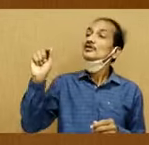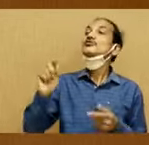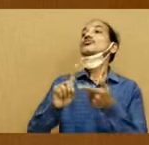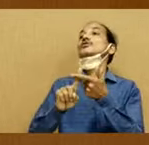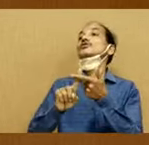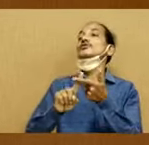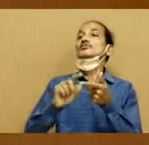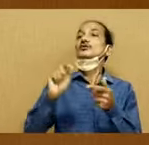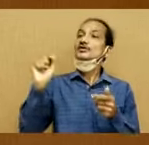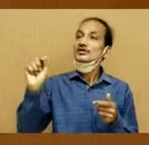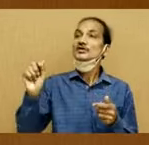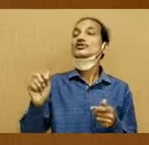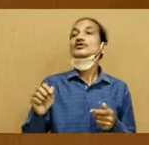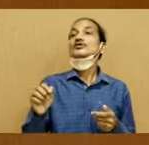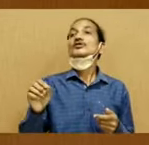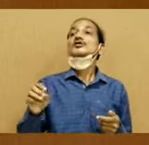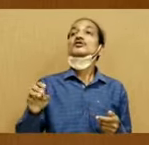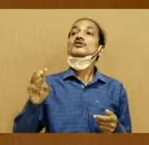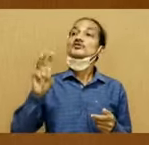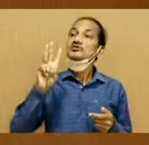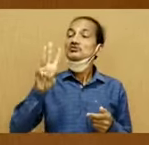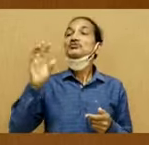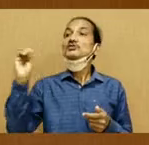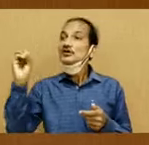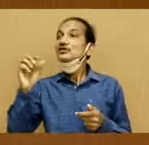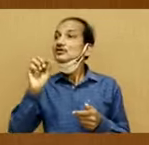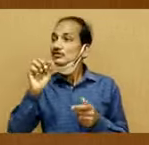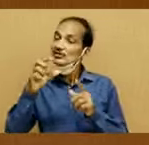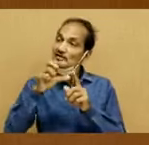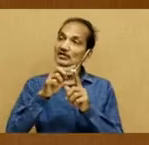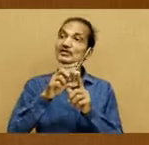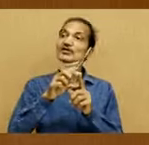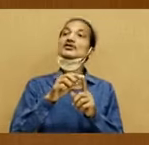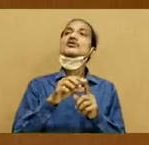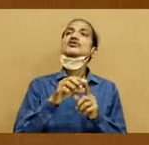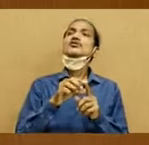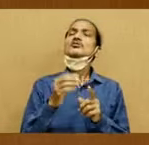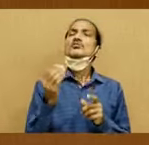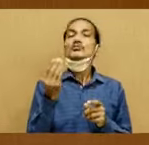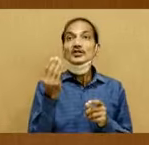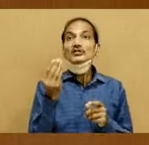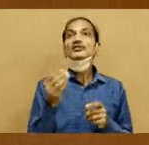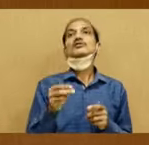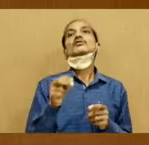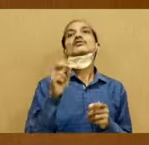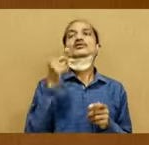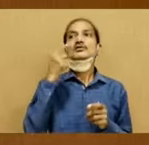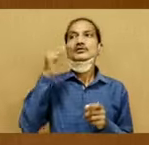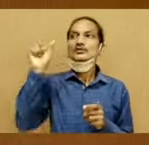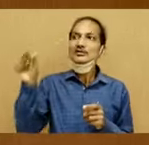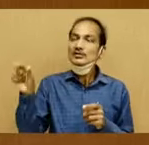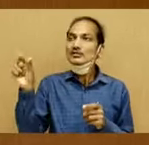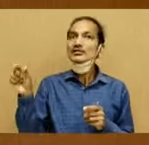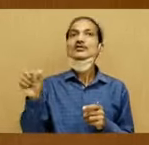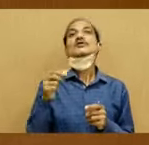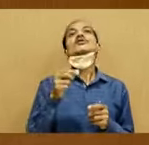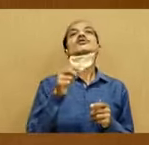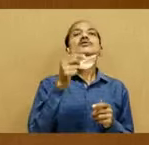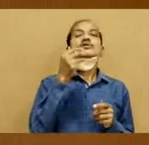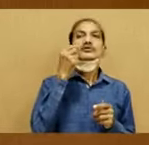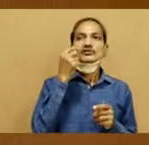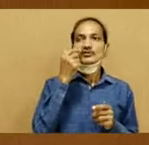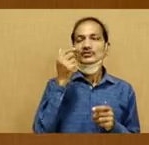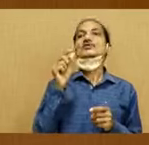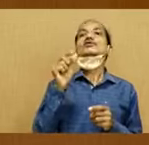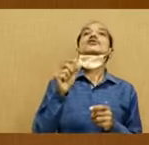କରିପାରିବ। ଆମର ଲକ୍ଷ୍ୟ ହେଲା ସେହି 2 ଜଣଙ୍କୁ ଧରିବା। ଲକଡାଉନ୍ ତ ଚାଲିଛି, ଆମେ ଟେଷ୍ଟିଂକୁ ଅଧିକ କରିକି,